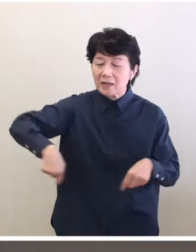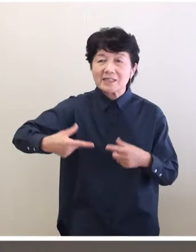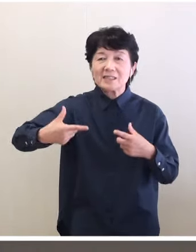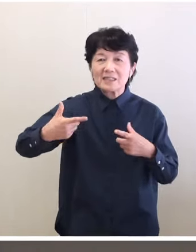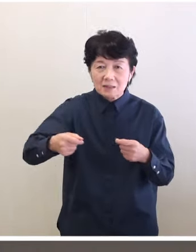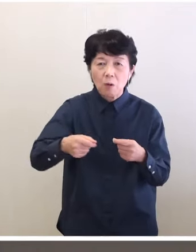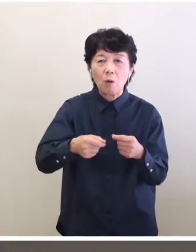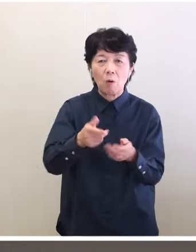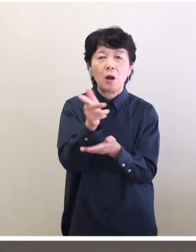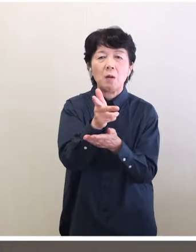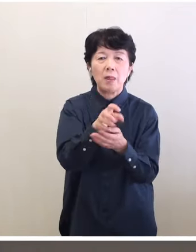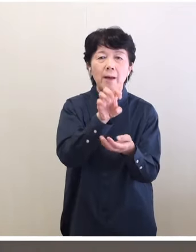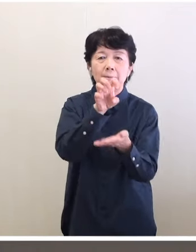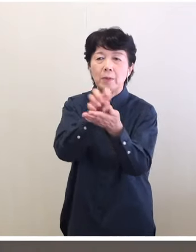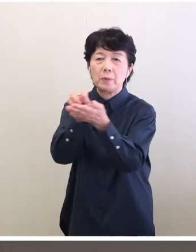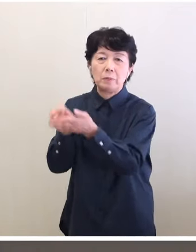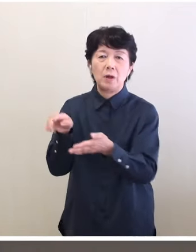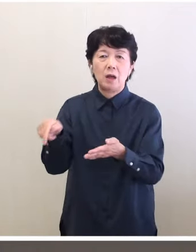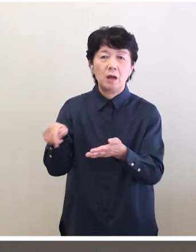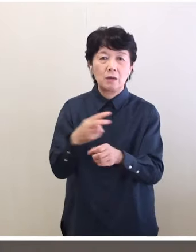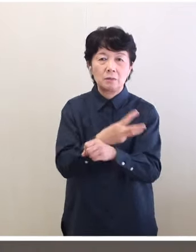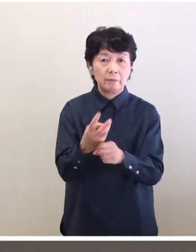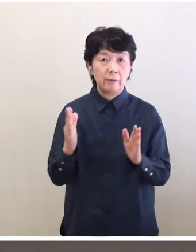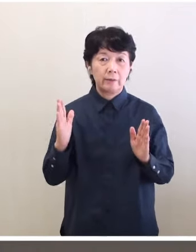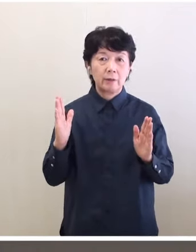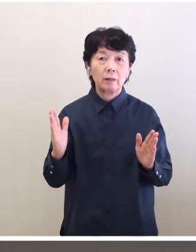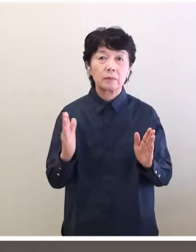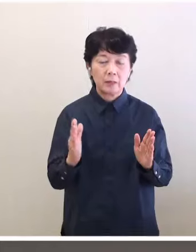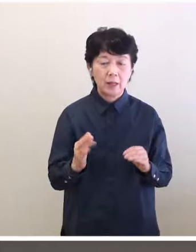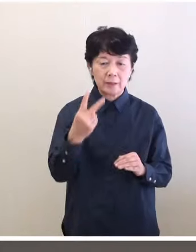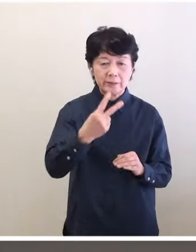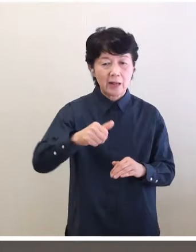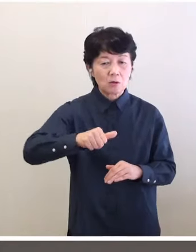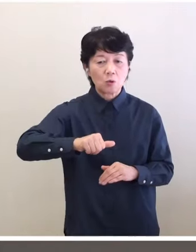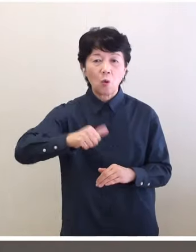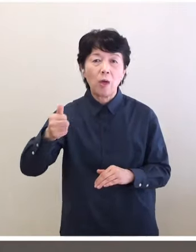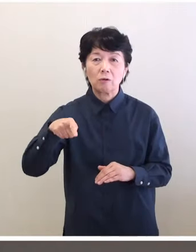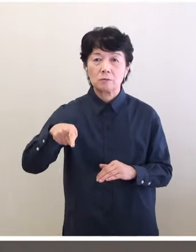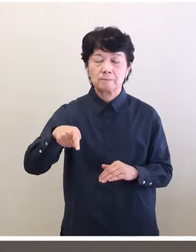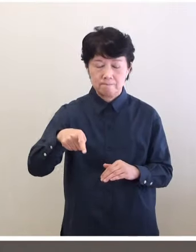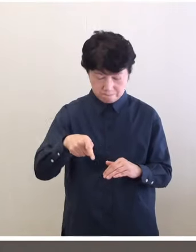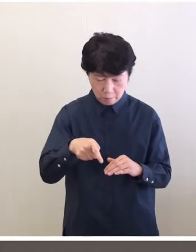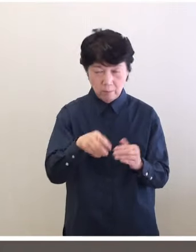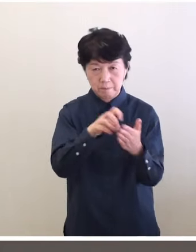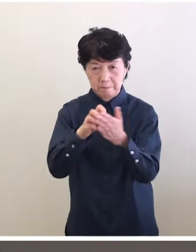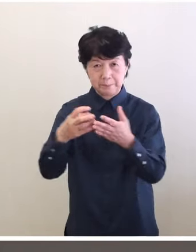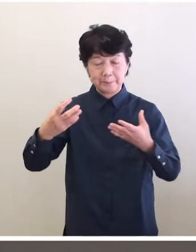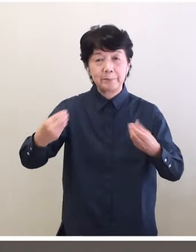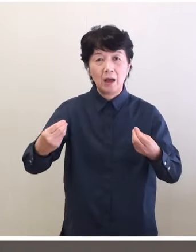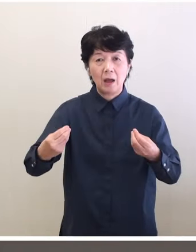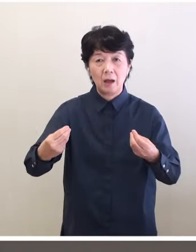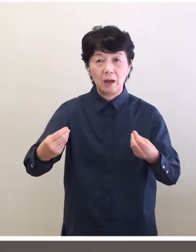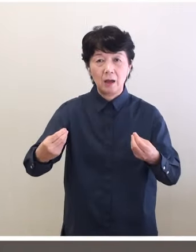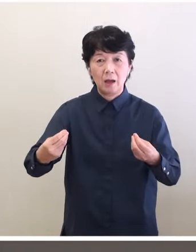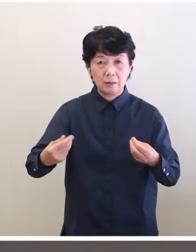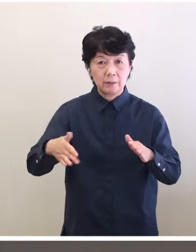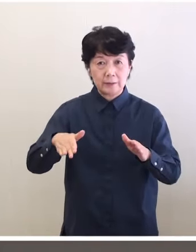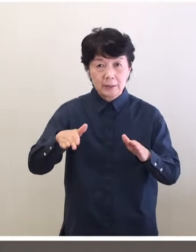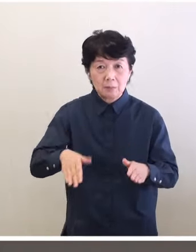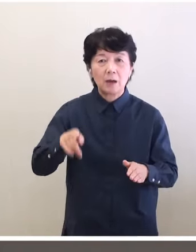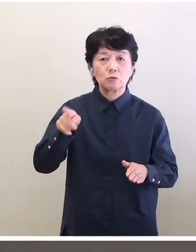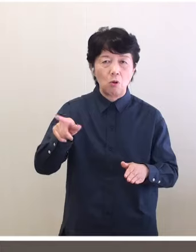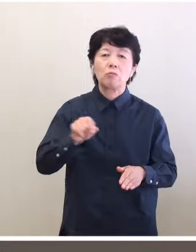する、こういうことで3カ年で2500台の市営カメラをすでに設置をしておりまして、現